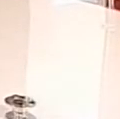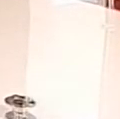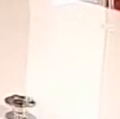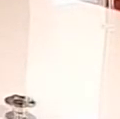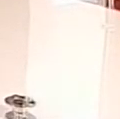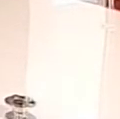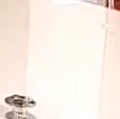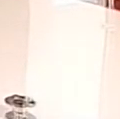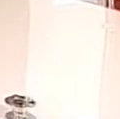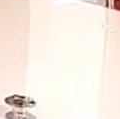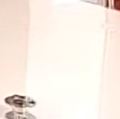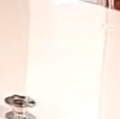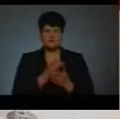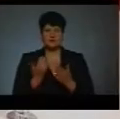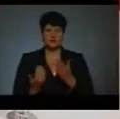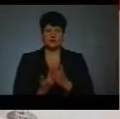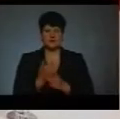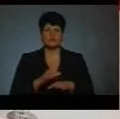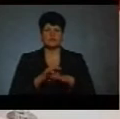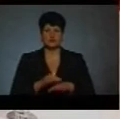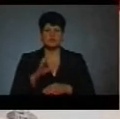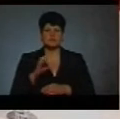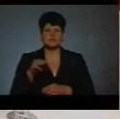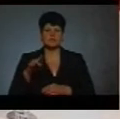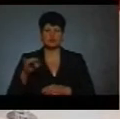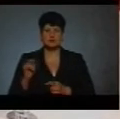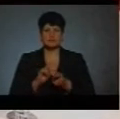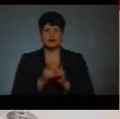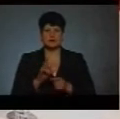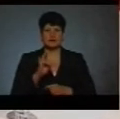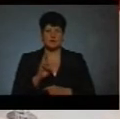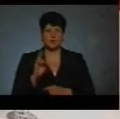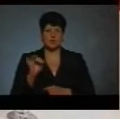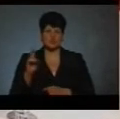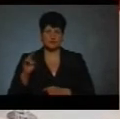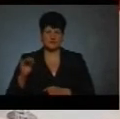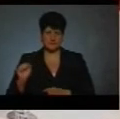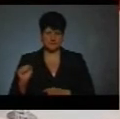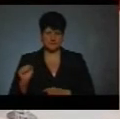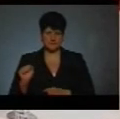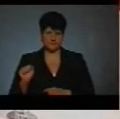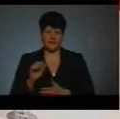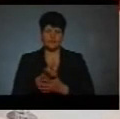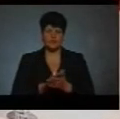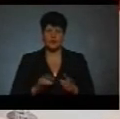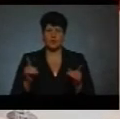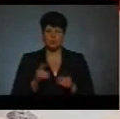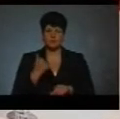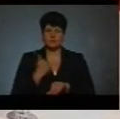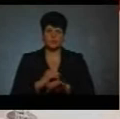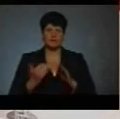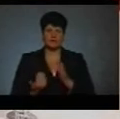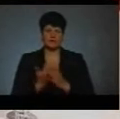вітаю всіх, хто зараз з нами. Ви дивитеся новини. Я ведуча Соломія Струс, сурдопереклад Надія Коцовська. І далі коротко про головні події